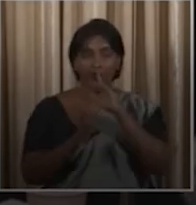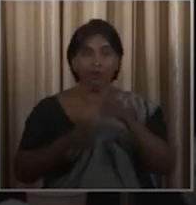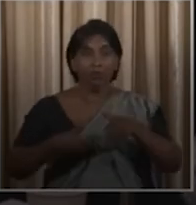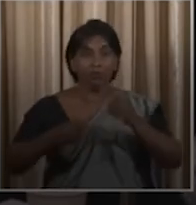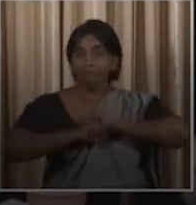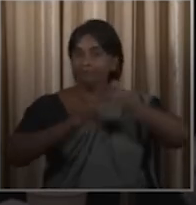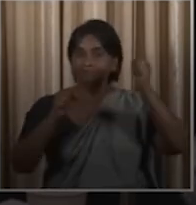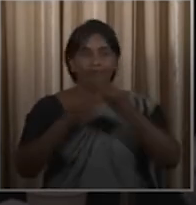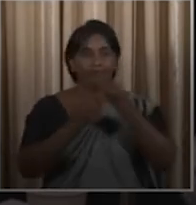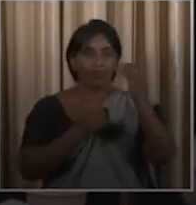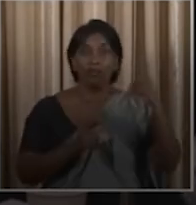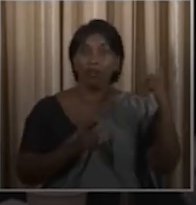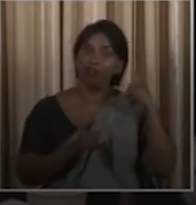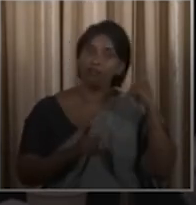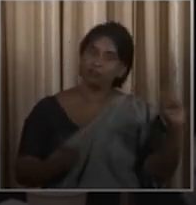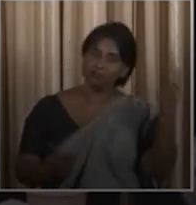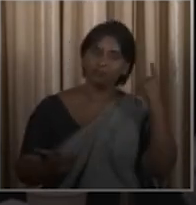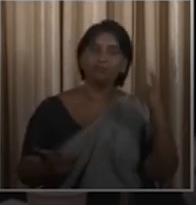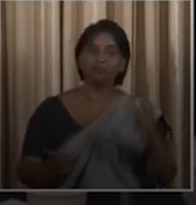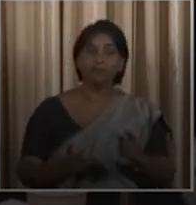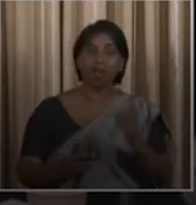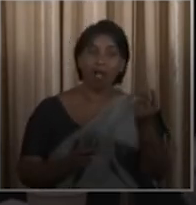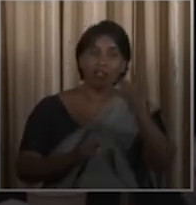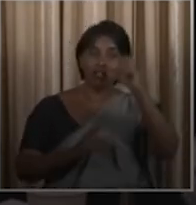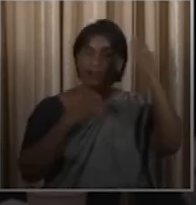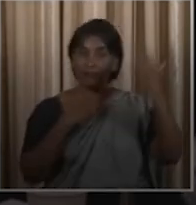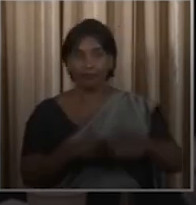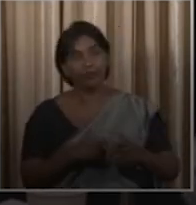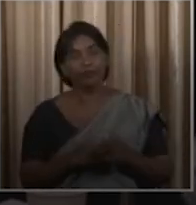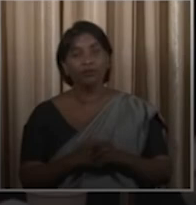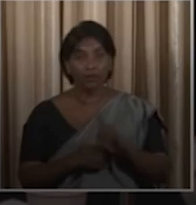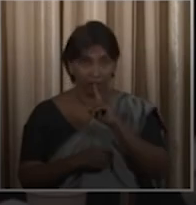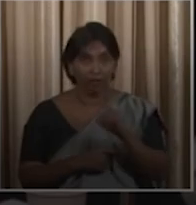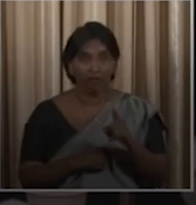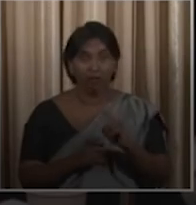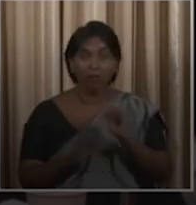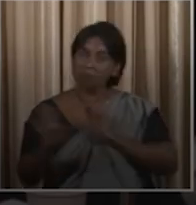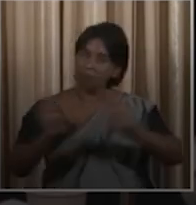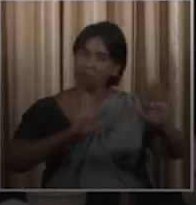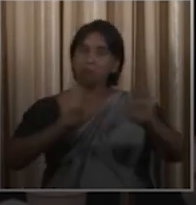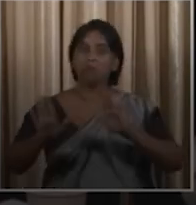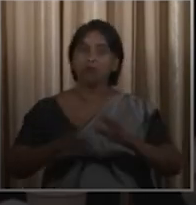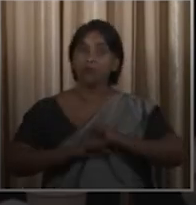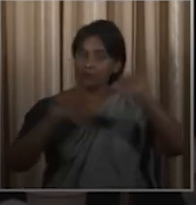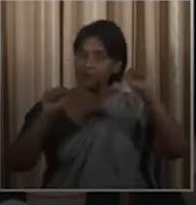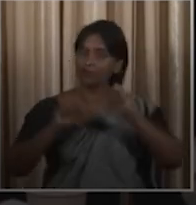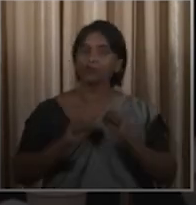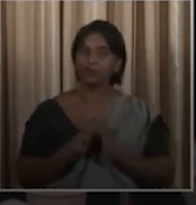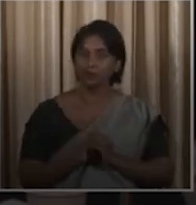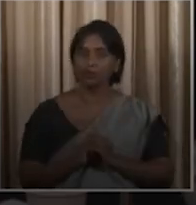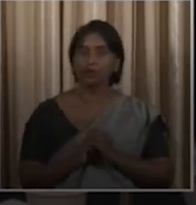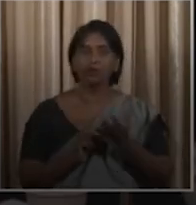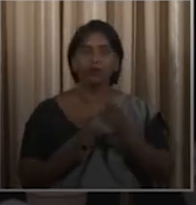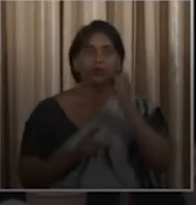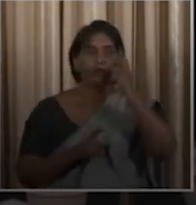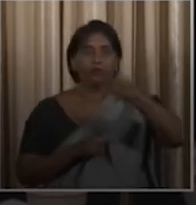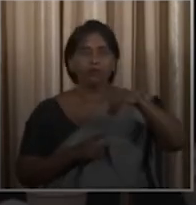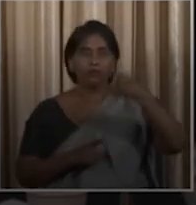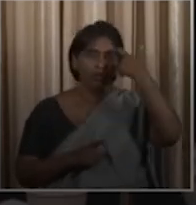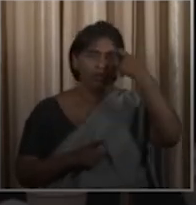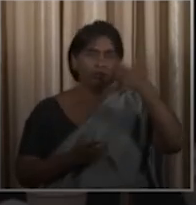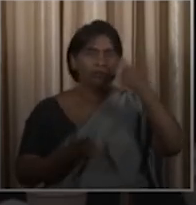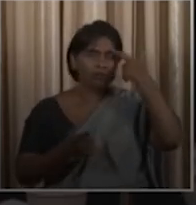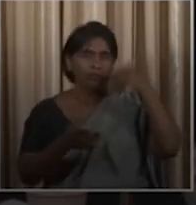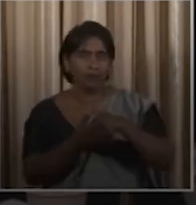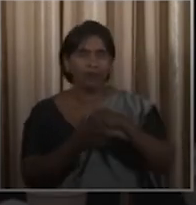දානවා හදිස් නීතිය දානවා නේද මේ ඔක්කොම පාලනය කරන කෝ විරෝධතාවය. ඒතකොට ජනතාවට තමන්ගේ දුක් ගැනවිලි ඉදිරිපත් කරන්න පාරට බහින්න දෙන්නෙත්